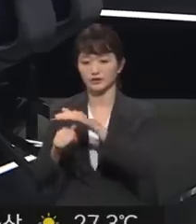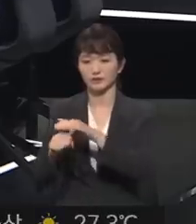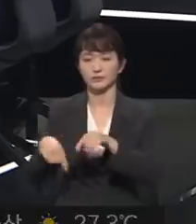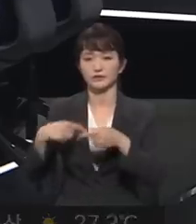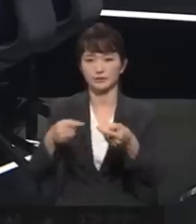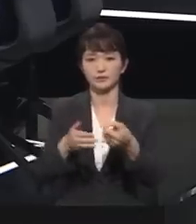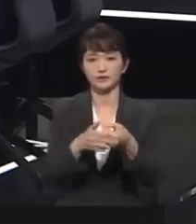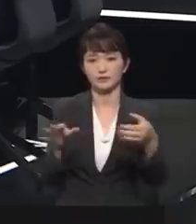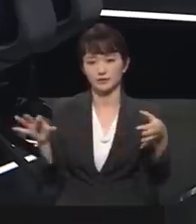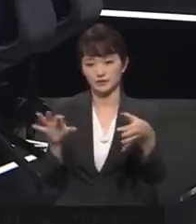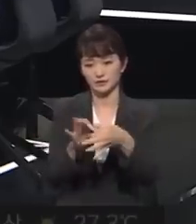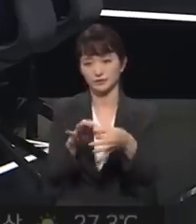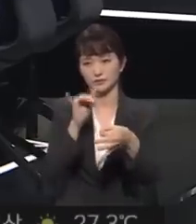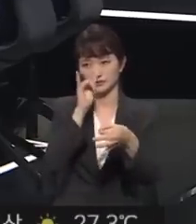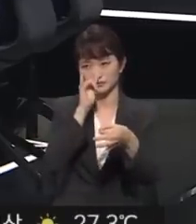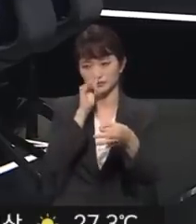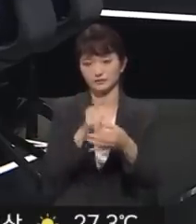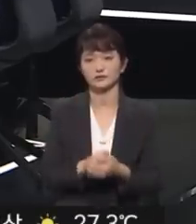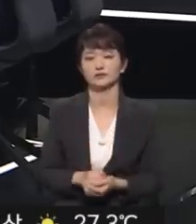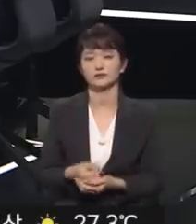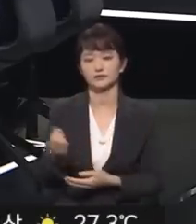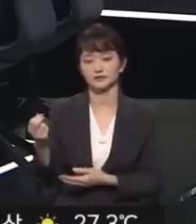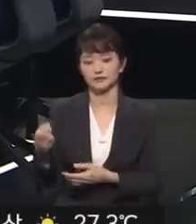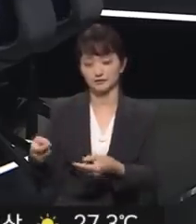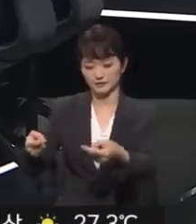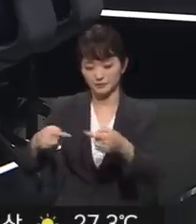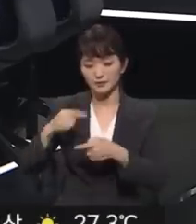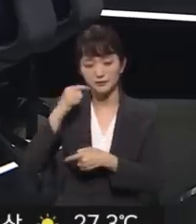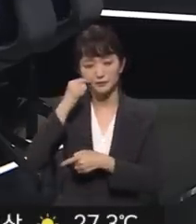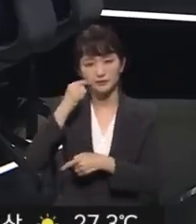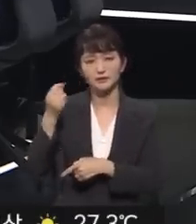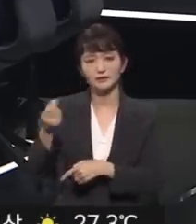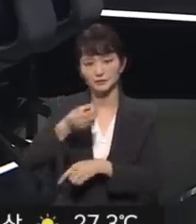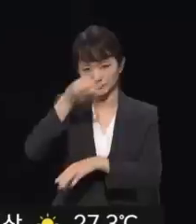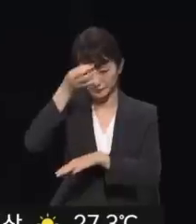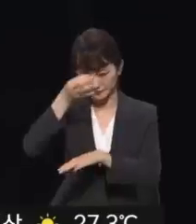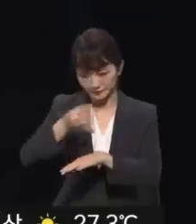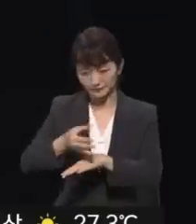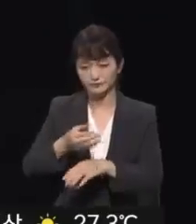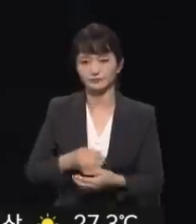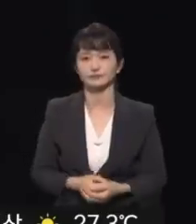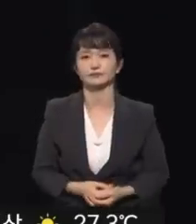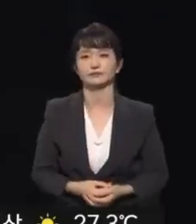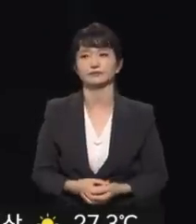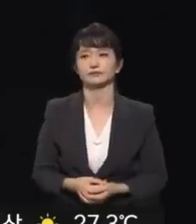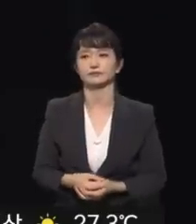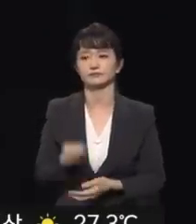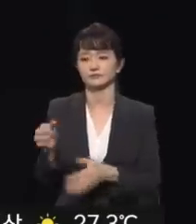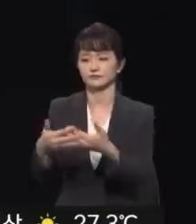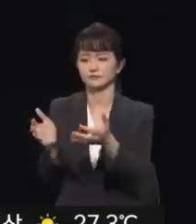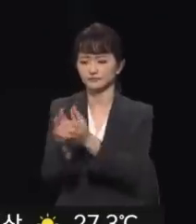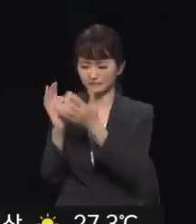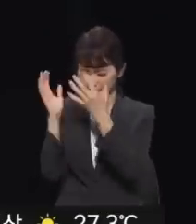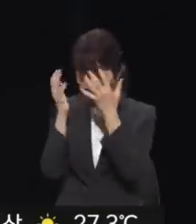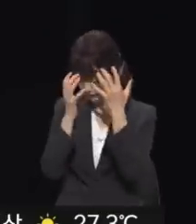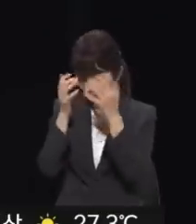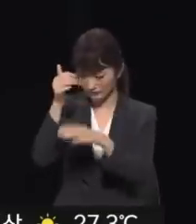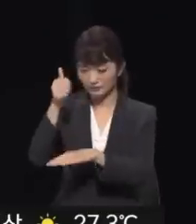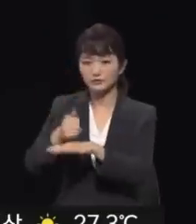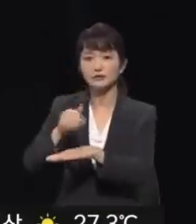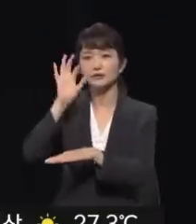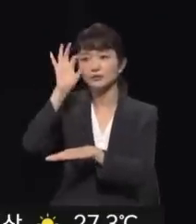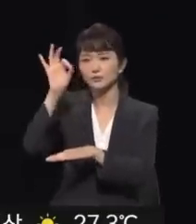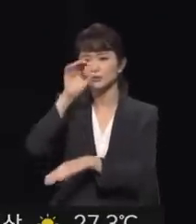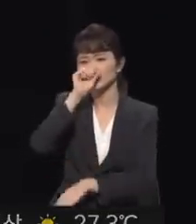일단 투자 니 안 된 점 다시 한번 사과 를 드리고요 어 오늘 전반적으로 집권여당이 되 곤란에 빠진 게 결과가 넣고 반 스타